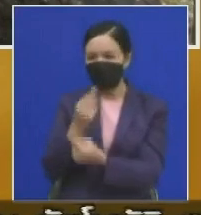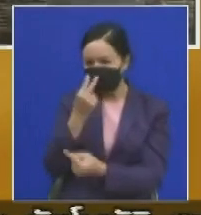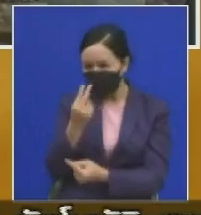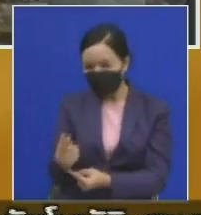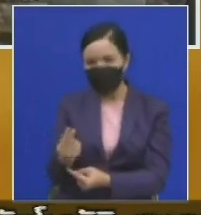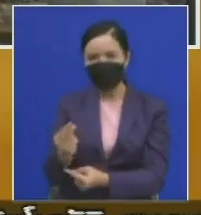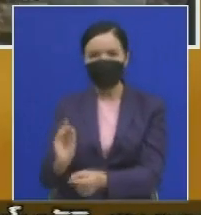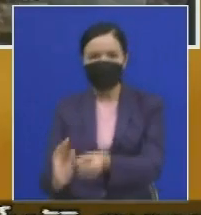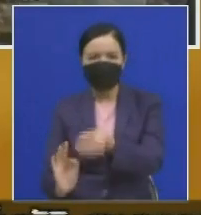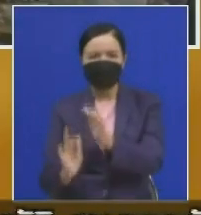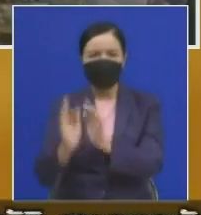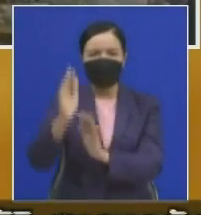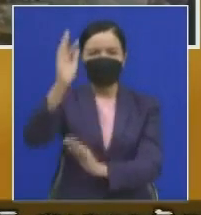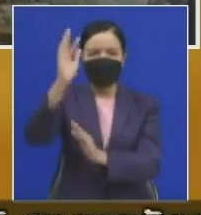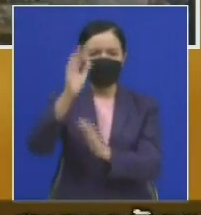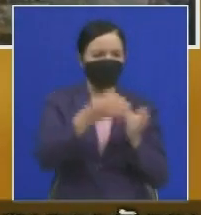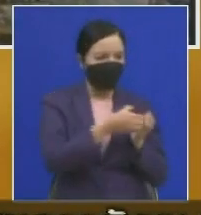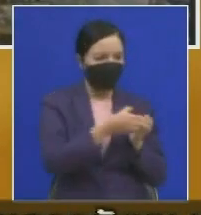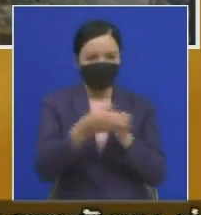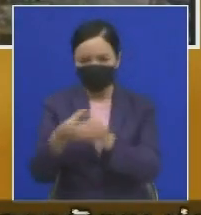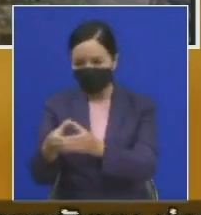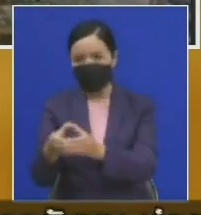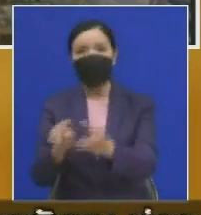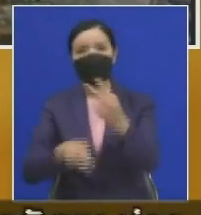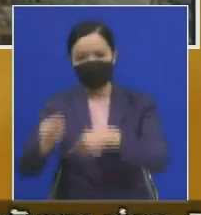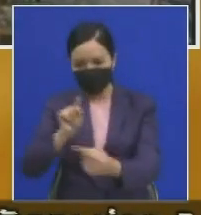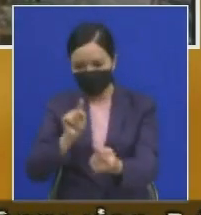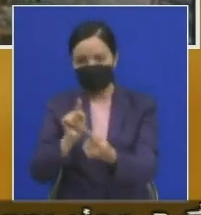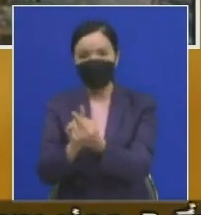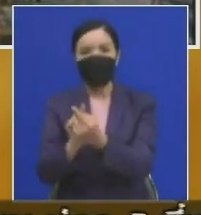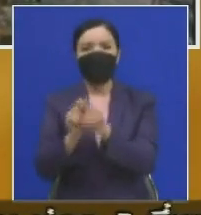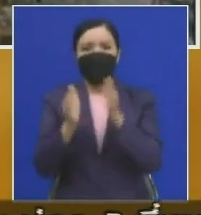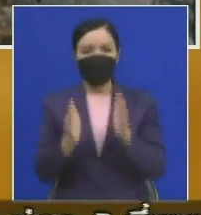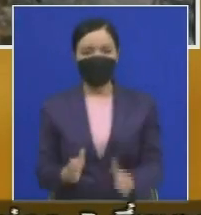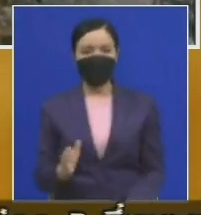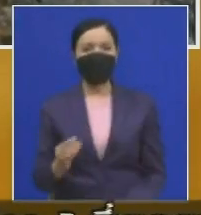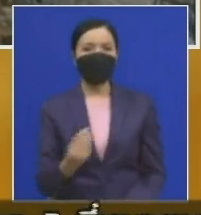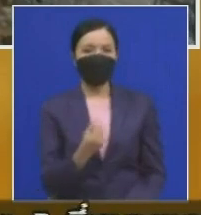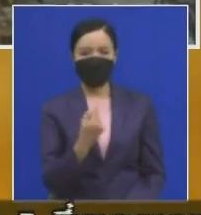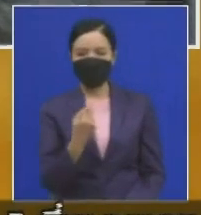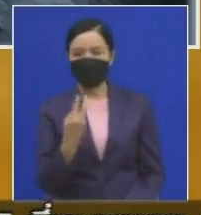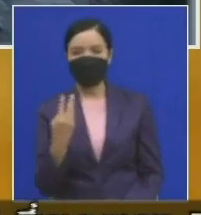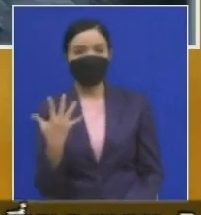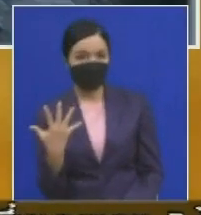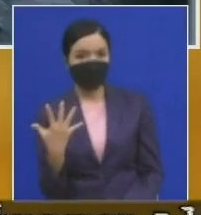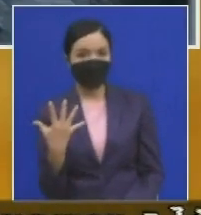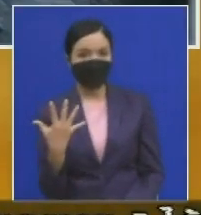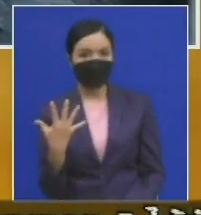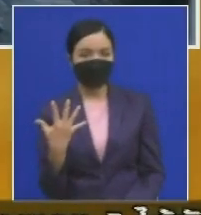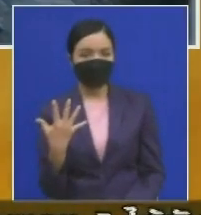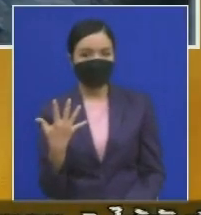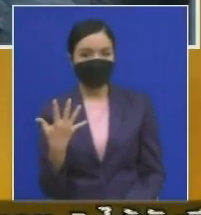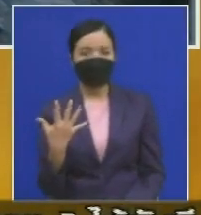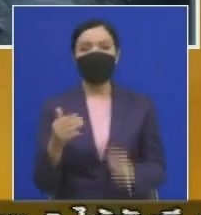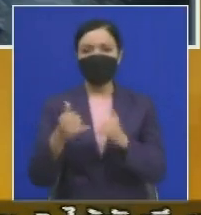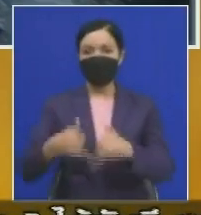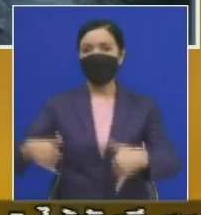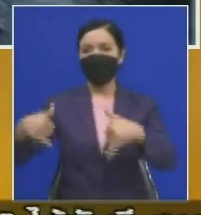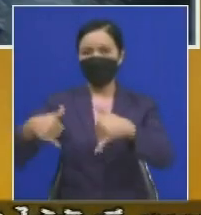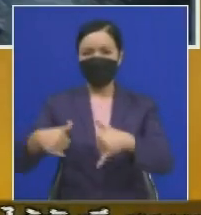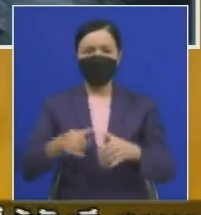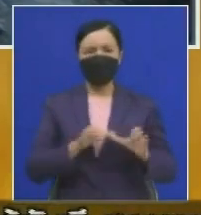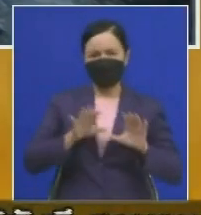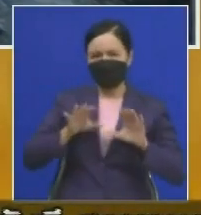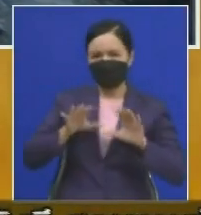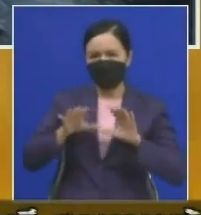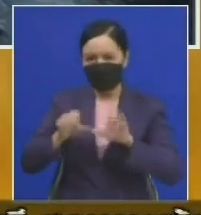ไฟ จึรุดเข้าไปตรวจสอบพ้นที่ พบกลมบุคคลนับได้ 5 คน ขณะเจาที่กำลัจะเข้า